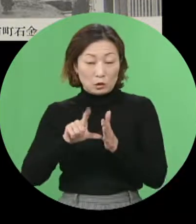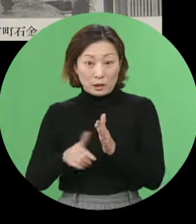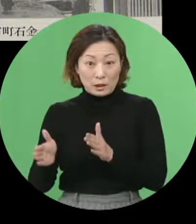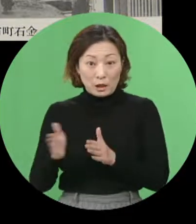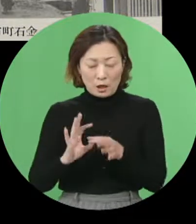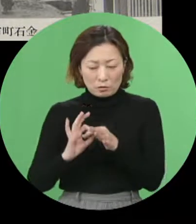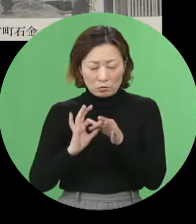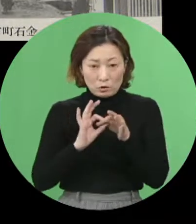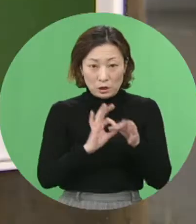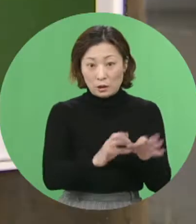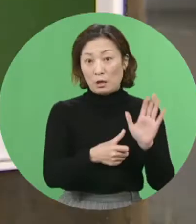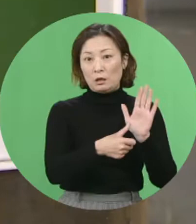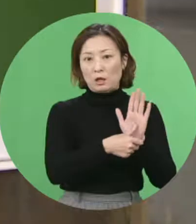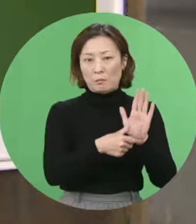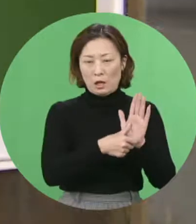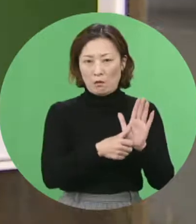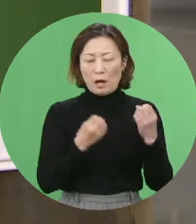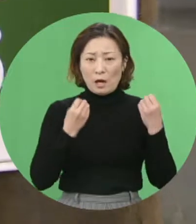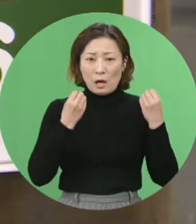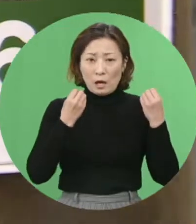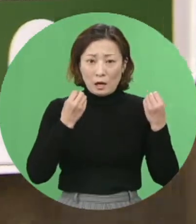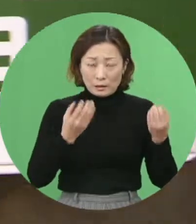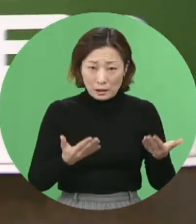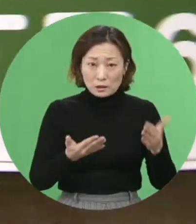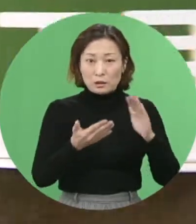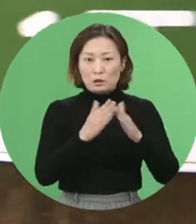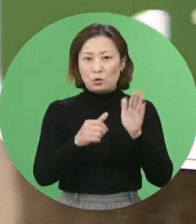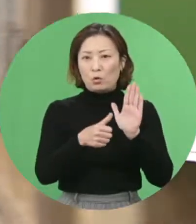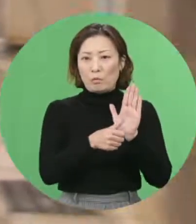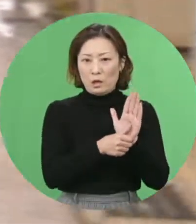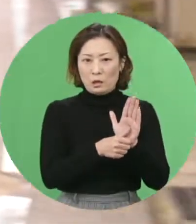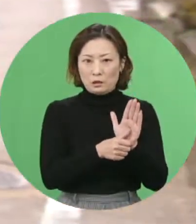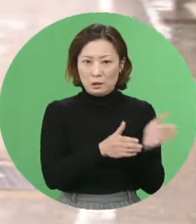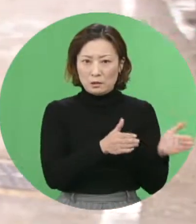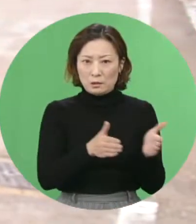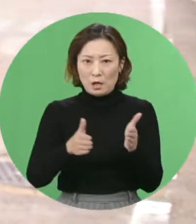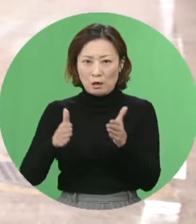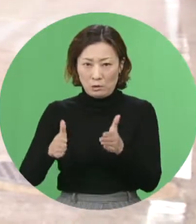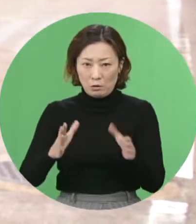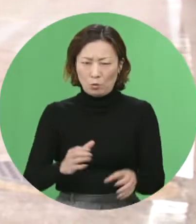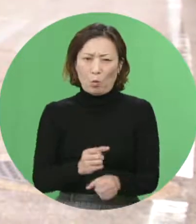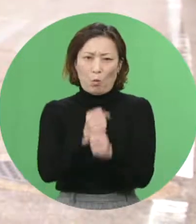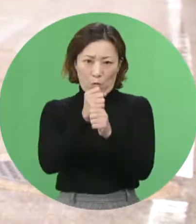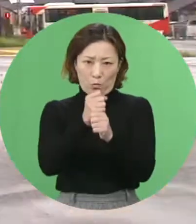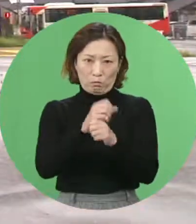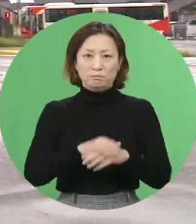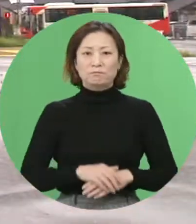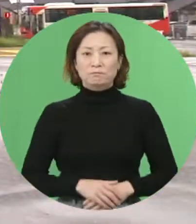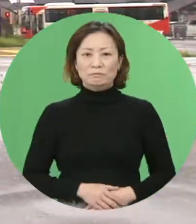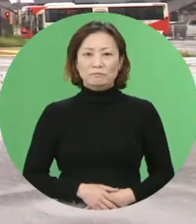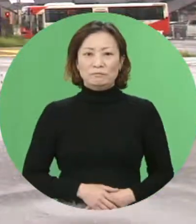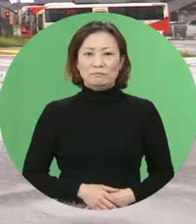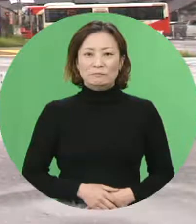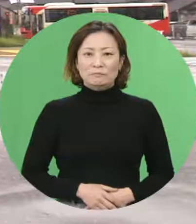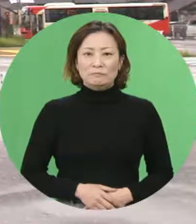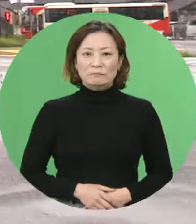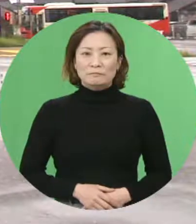続いてきた町名は新しい町名に整理統合されていきました。